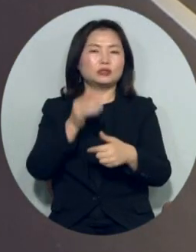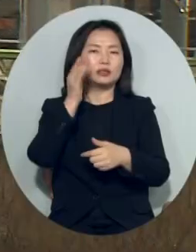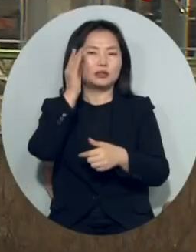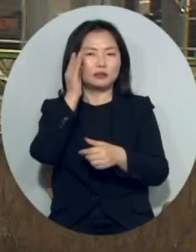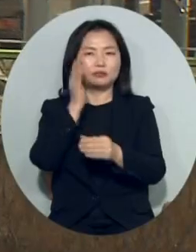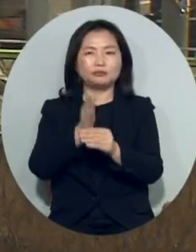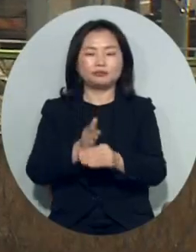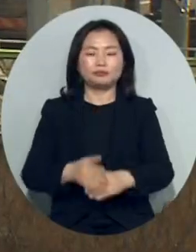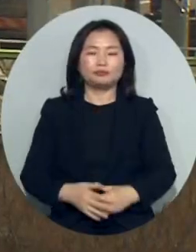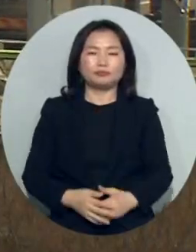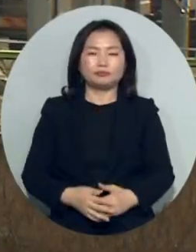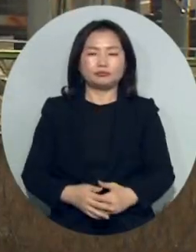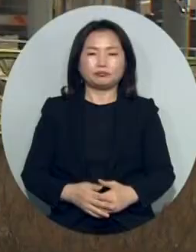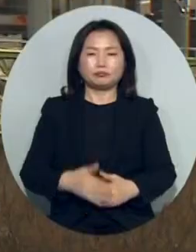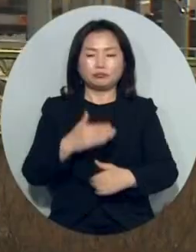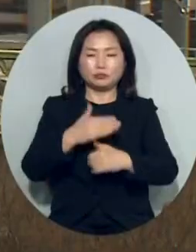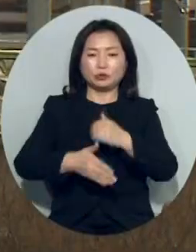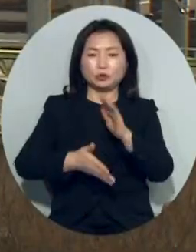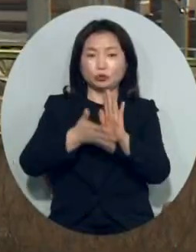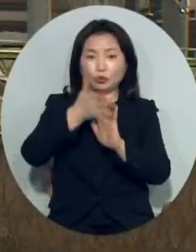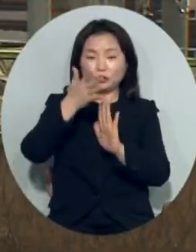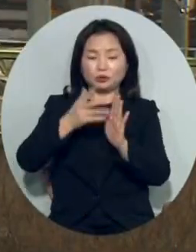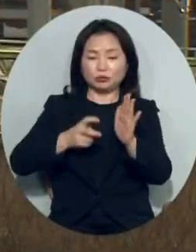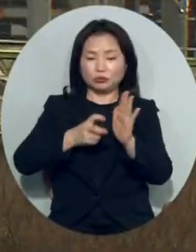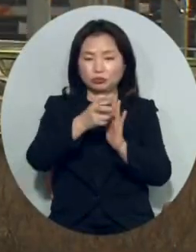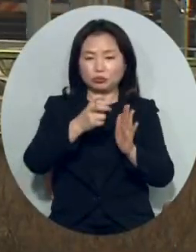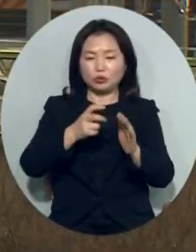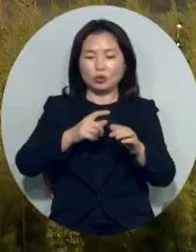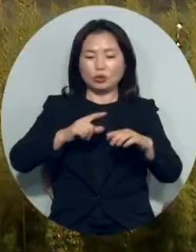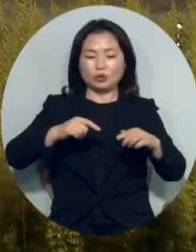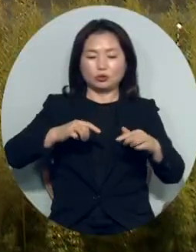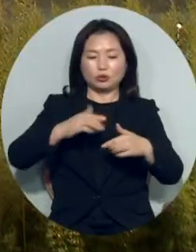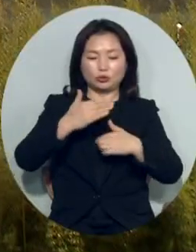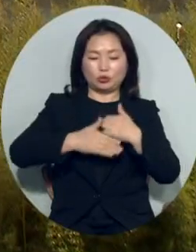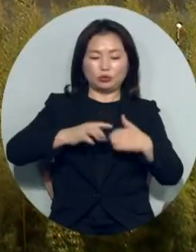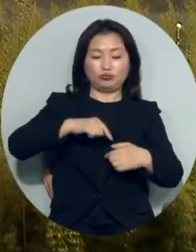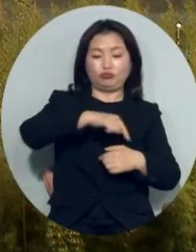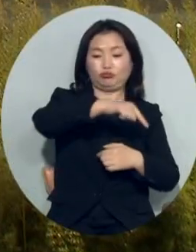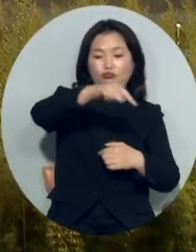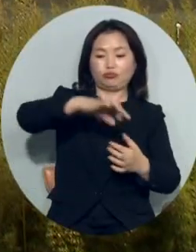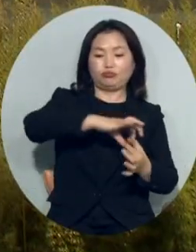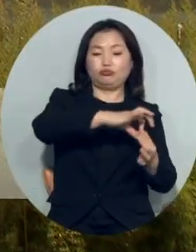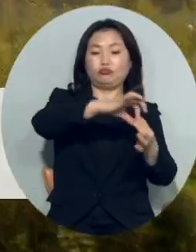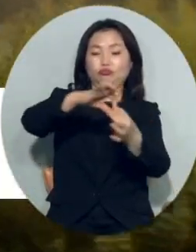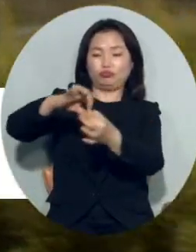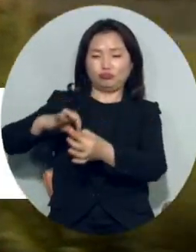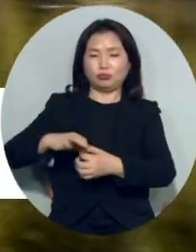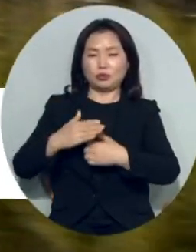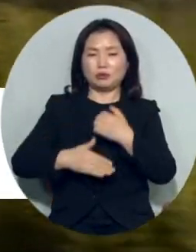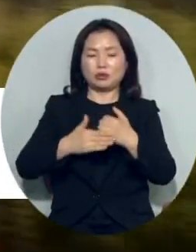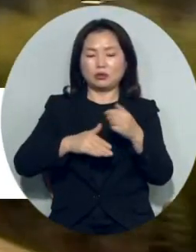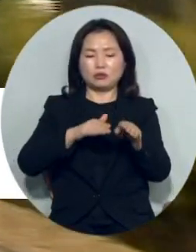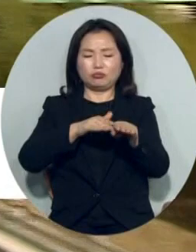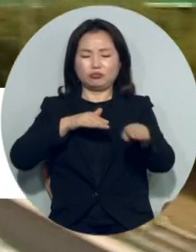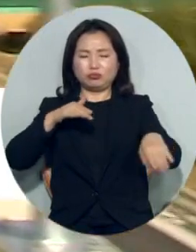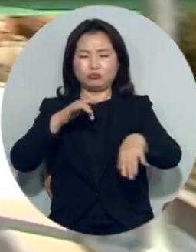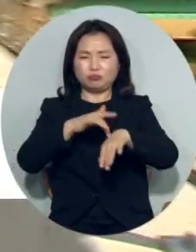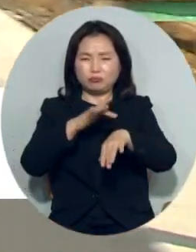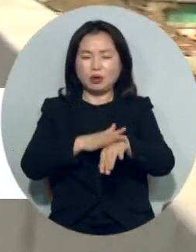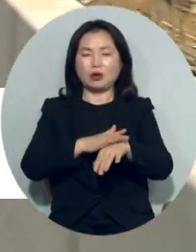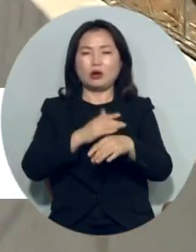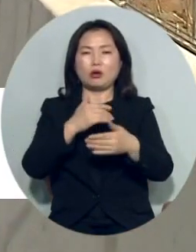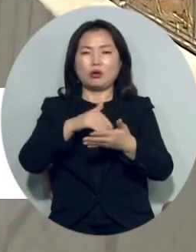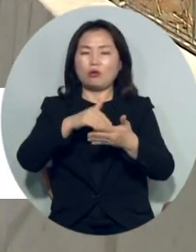있습니다. 도심을 통과하는 교통량이 외곽으로 분산되면서 시내 주요 도로, 특히 상습 정체구역